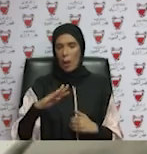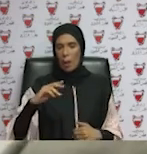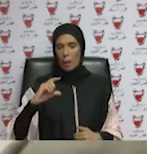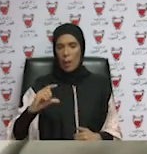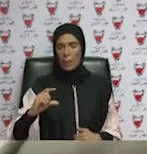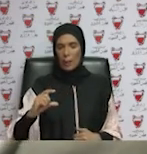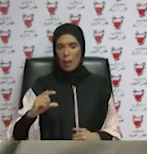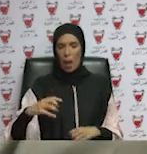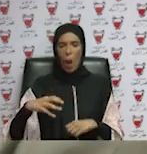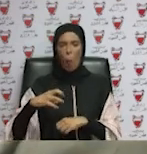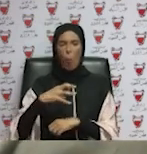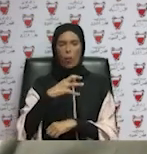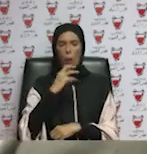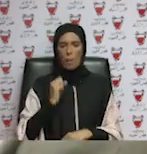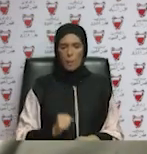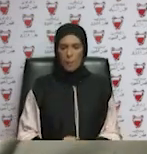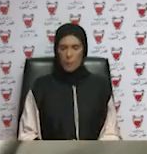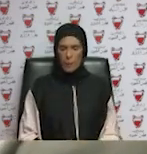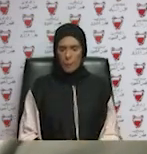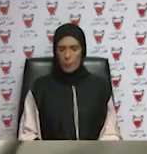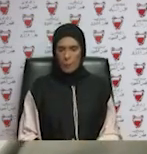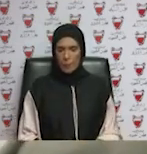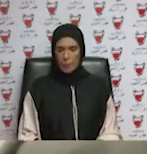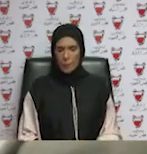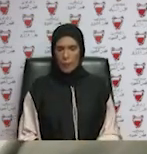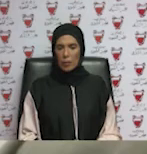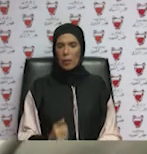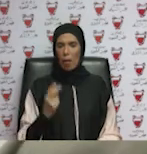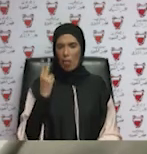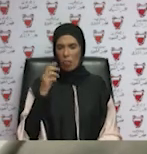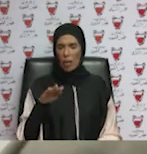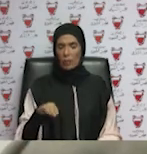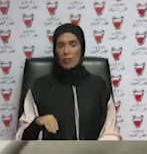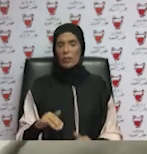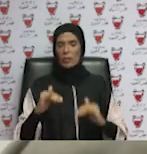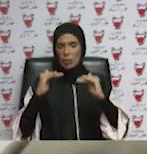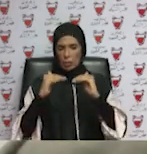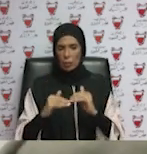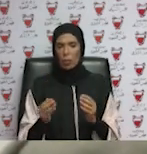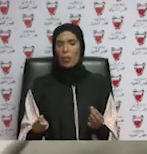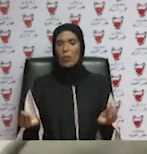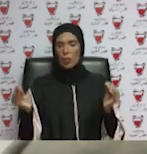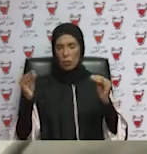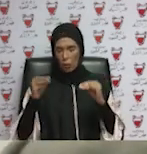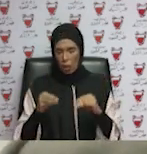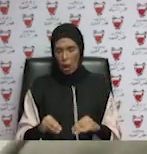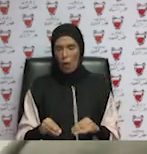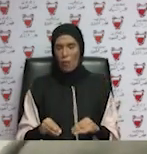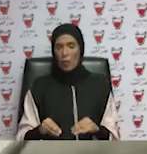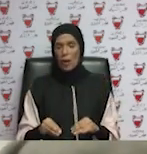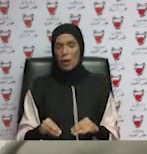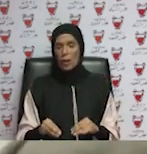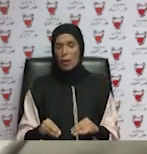الأورام. أنا عندي هنا حوالي 2000 سرير، وسيضاف إلى هذه 2000 سرير